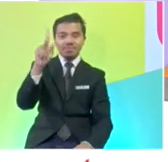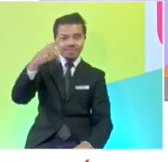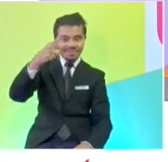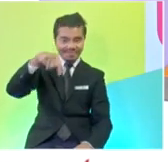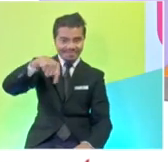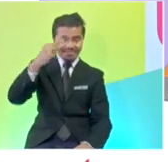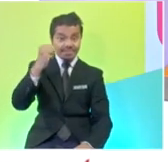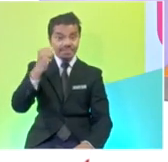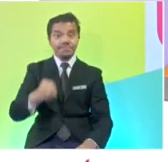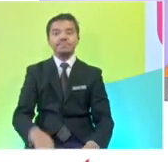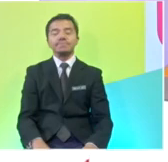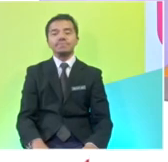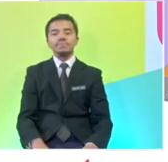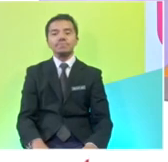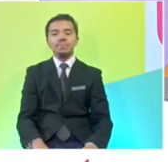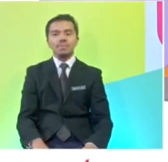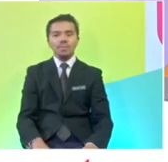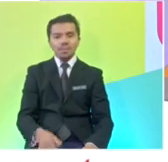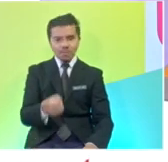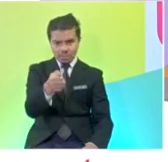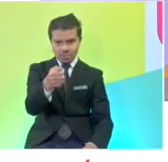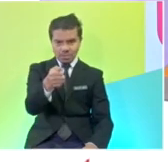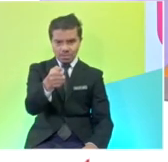KPM tapi saya tidak tanya semua semua